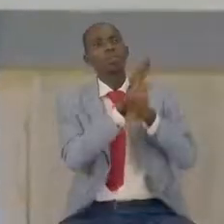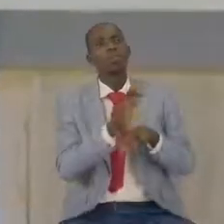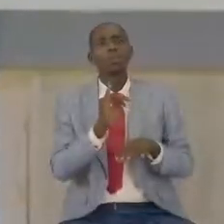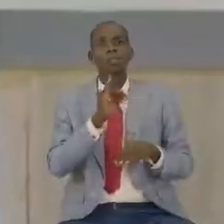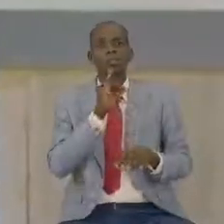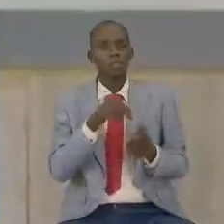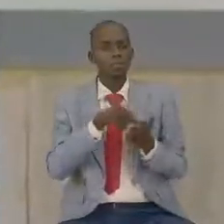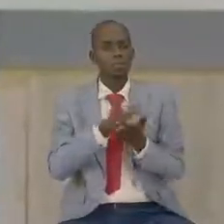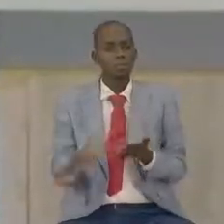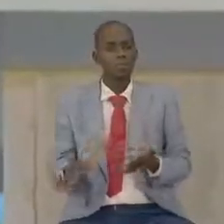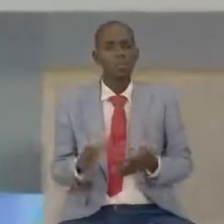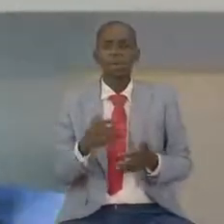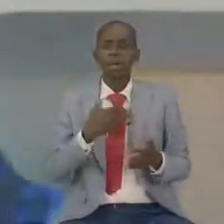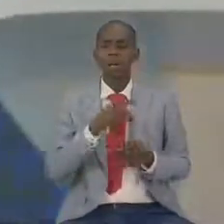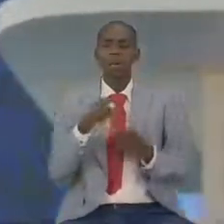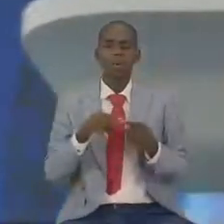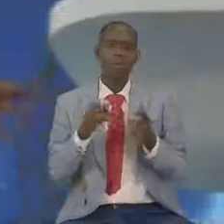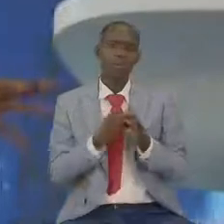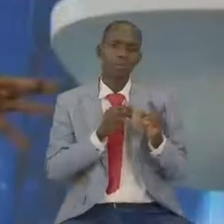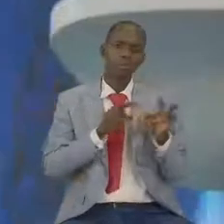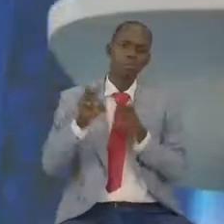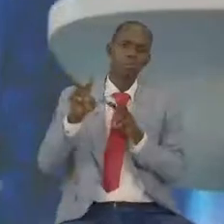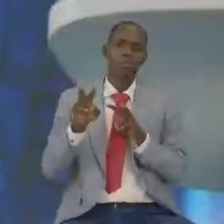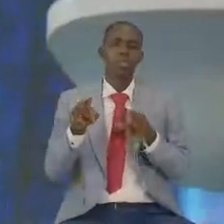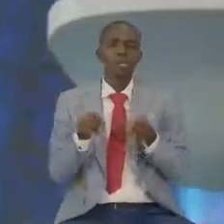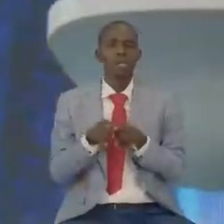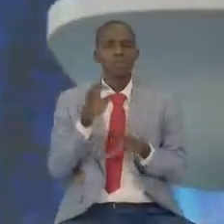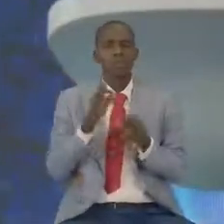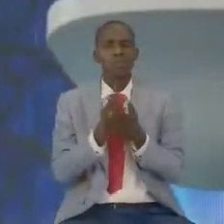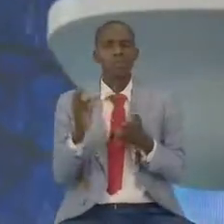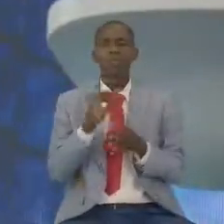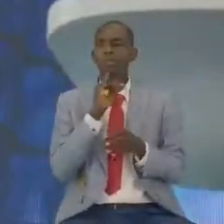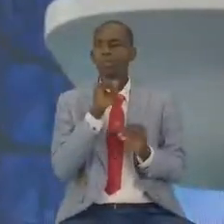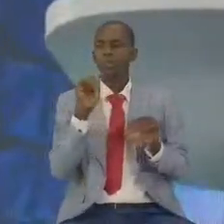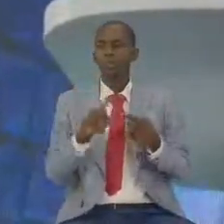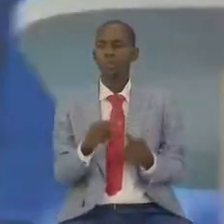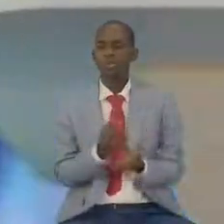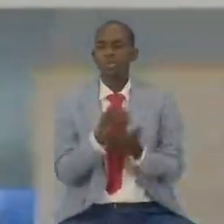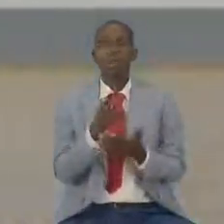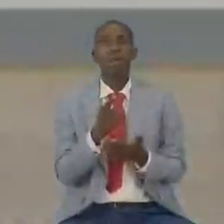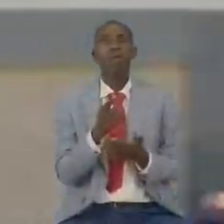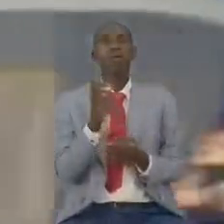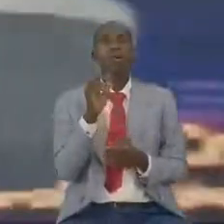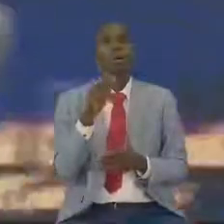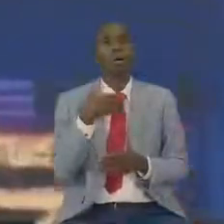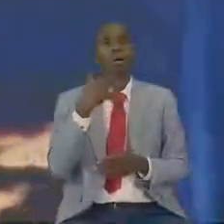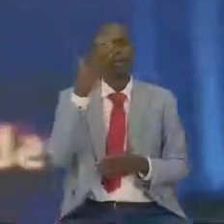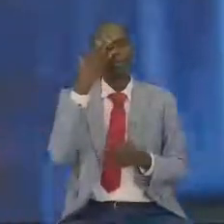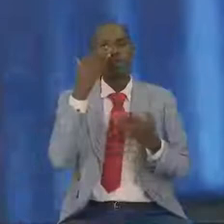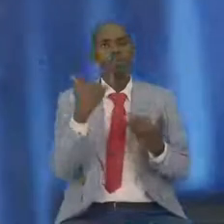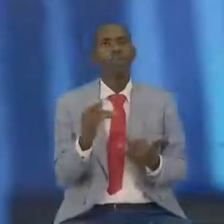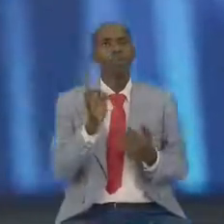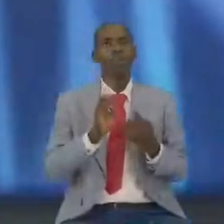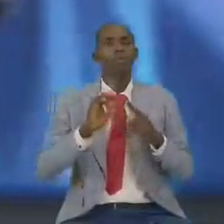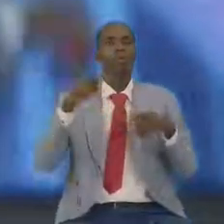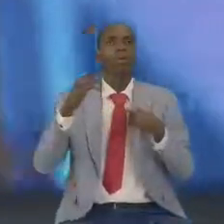vraiment difficile. Et lorsqu'il semble que quelqu'un n'arrive pas à aller là-bas, tu dis, je sais où aller, je sais où aller. Je peux